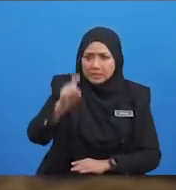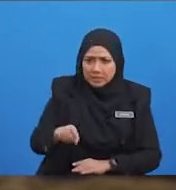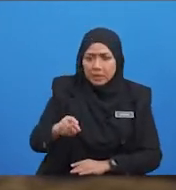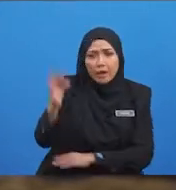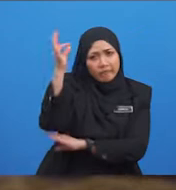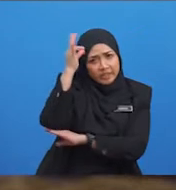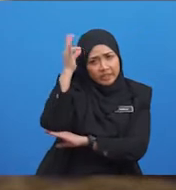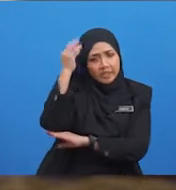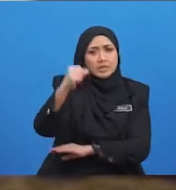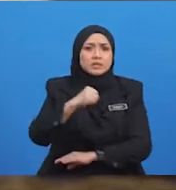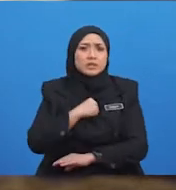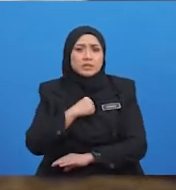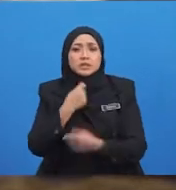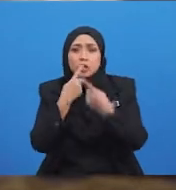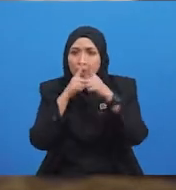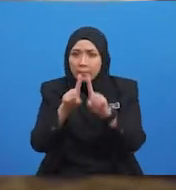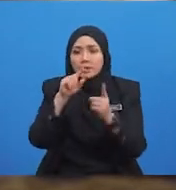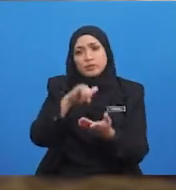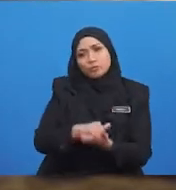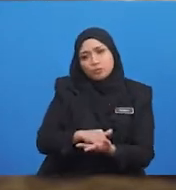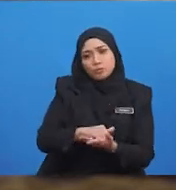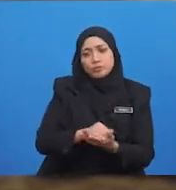perlu memikirkan sendiri jawapannya.